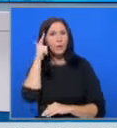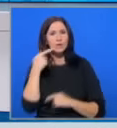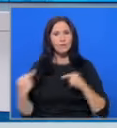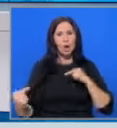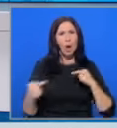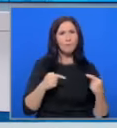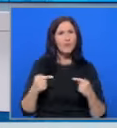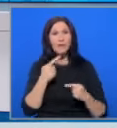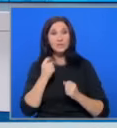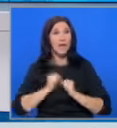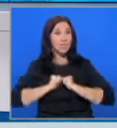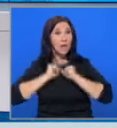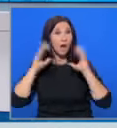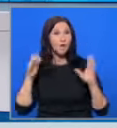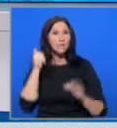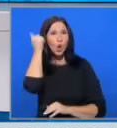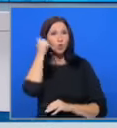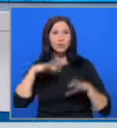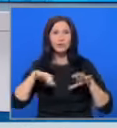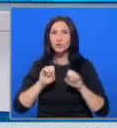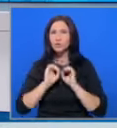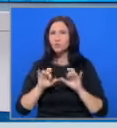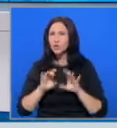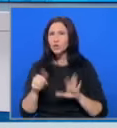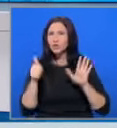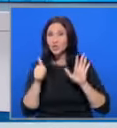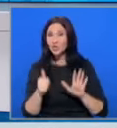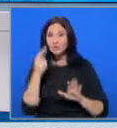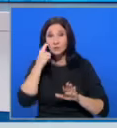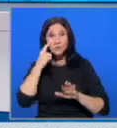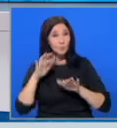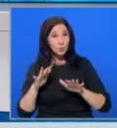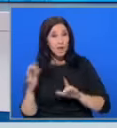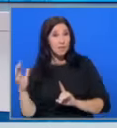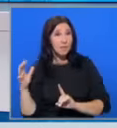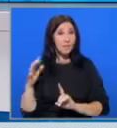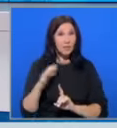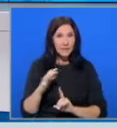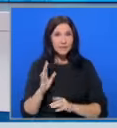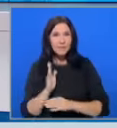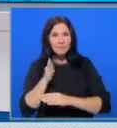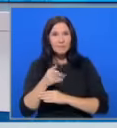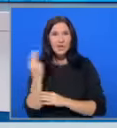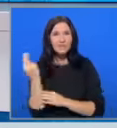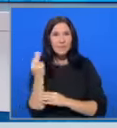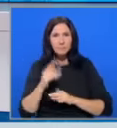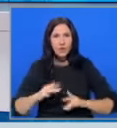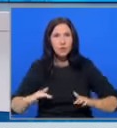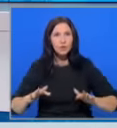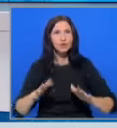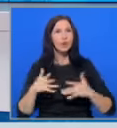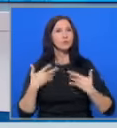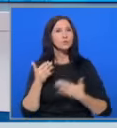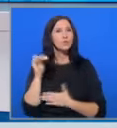обвиняват взаимно за ескалацията. Косовските власти съобщиха, че 6 от заподозрените нападатели са преминали на сръбска територия